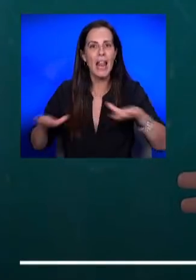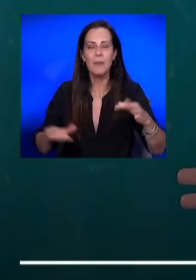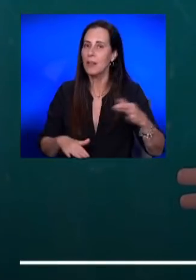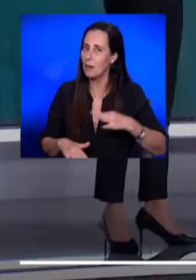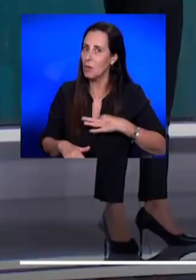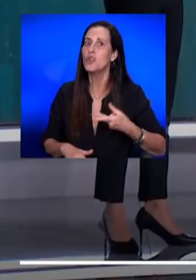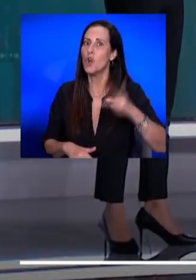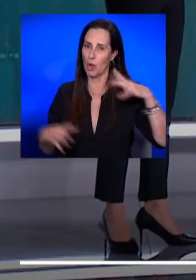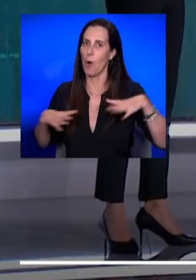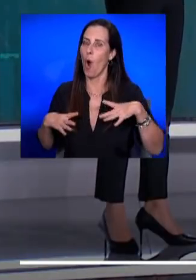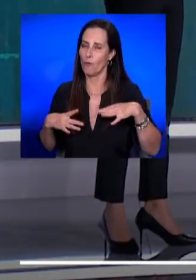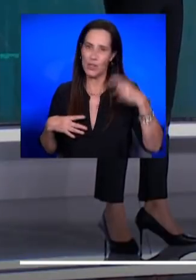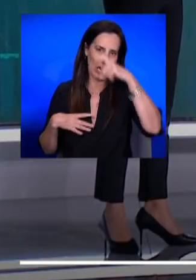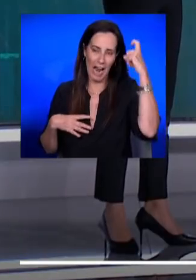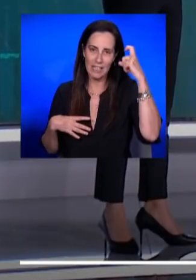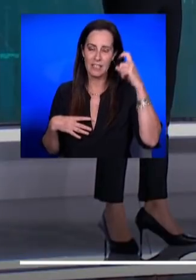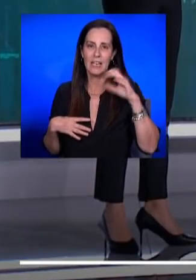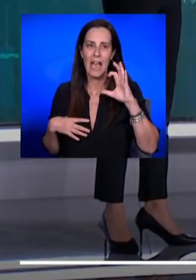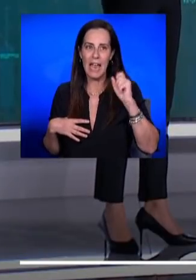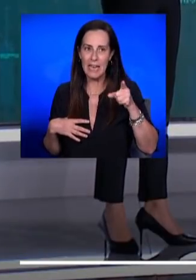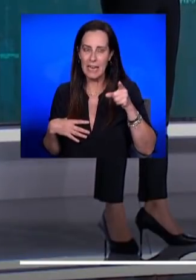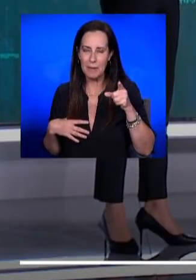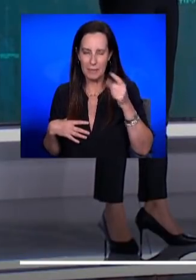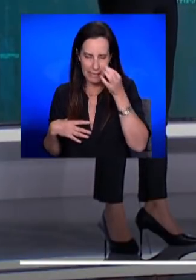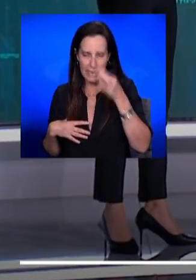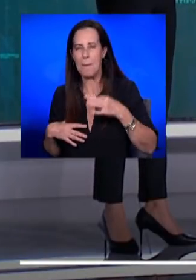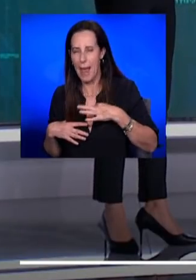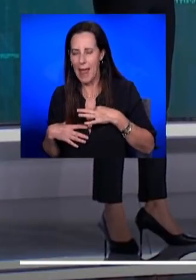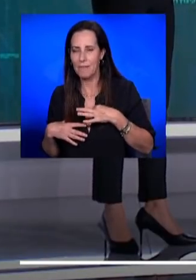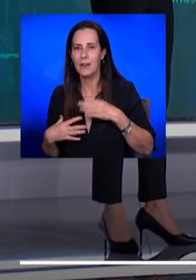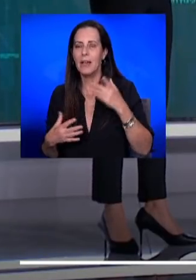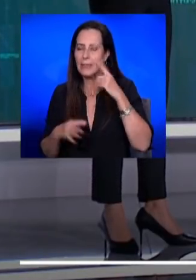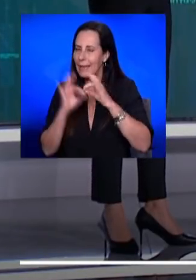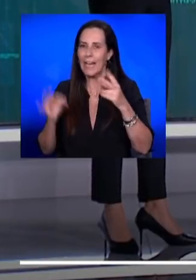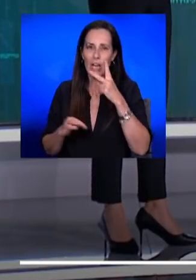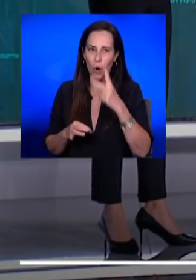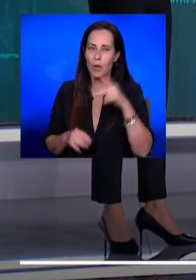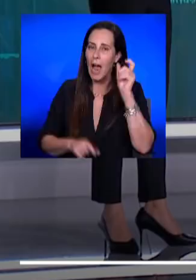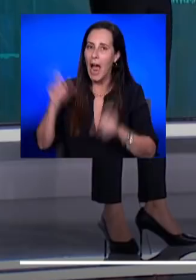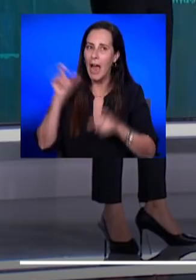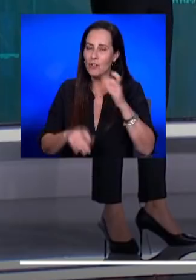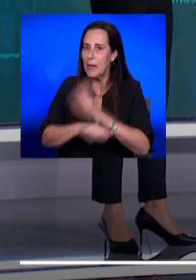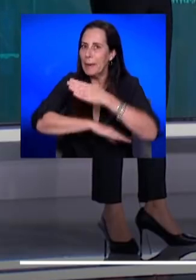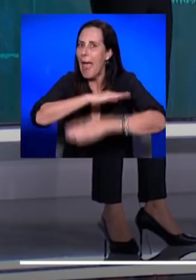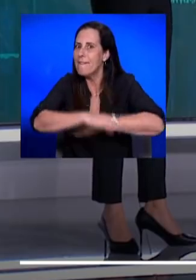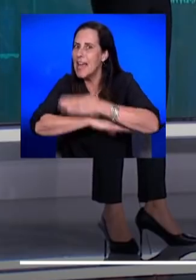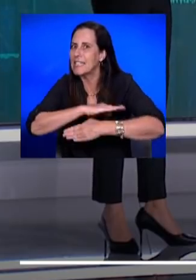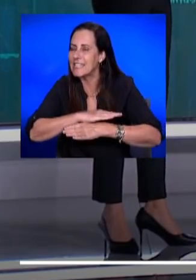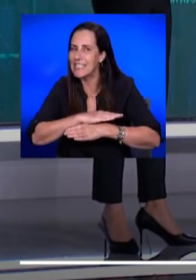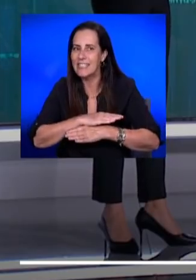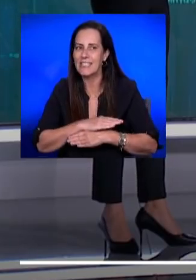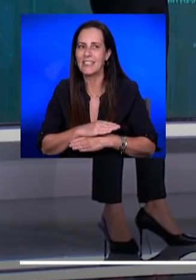יותר בחופשת הקיץ. אם את תהיי חדת עין ותסתכלי סביבך, כבר תתחילי לראות אנשים עם גבס מטיילים ברחוב,